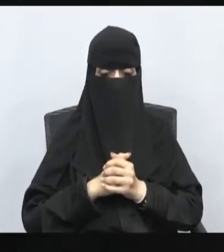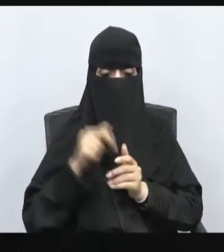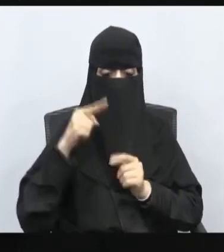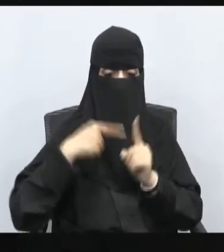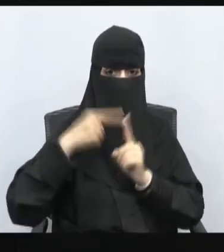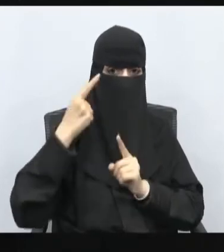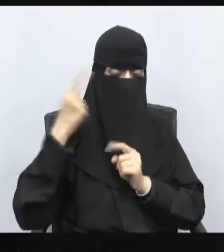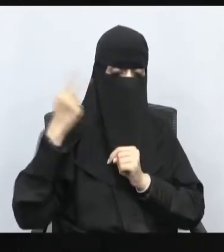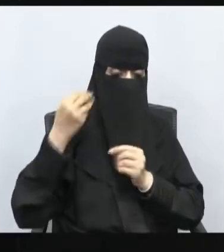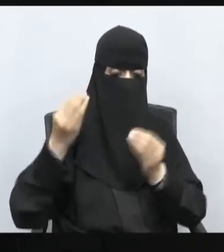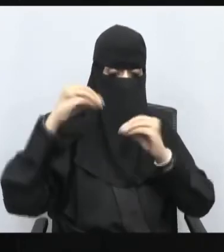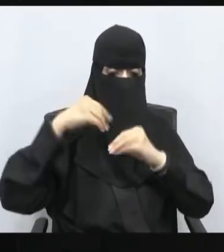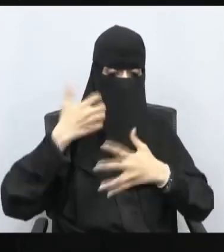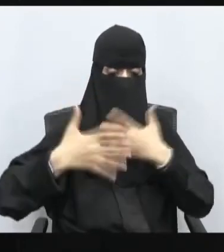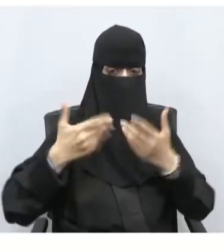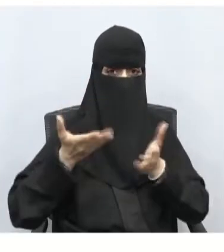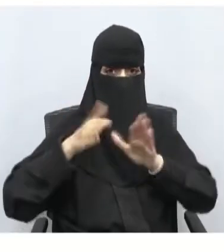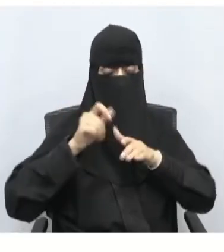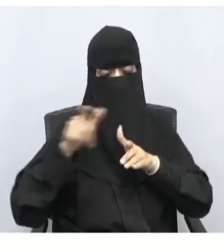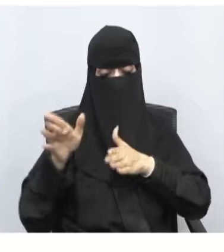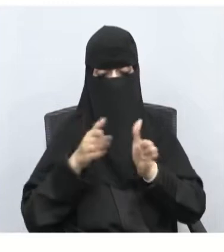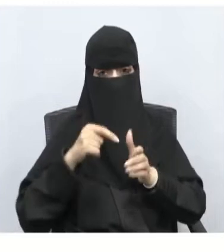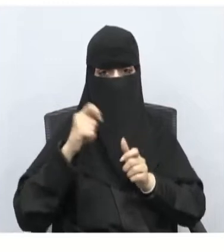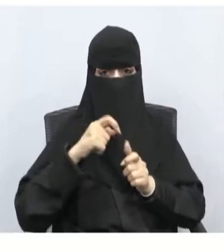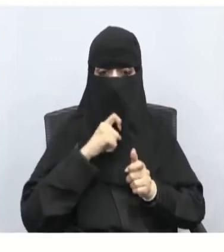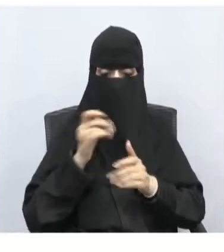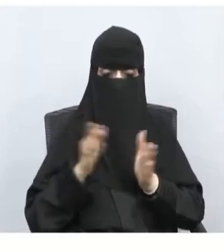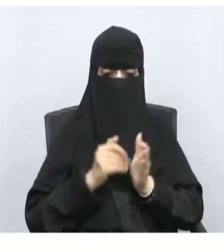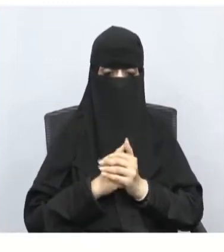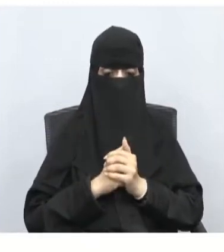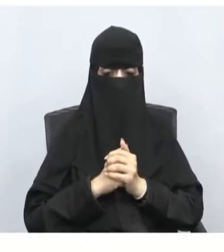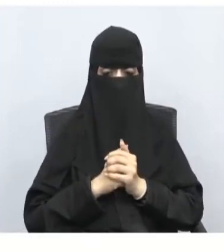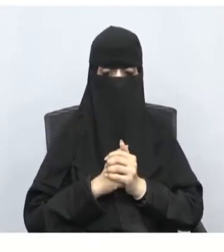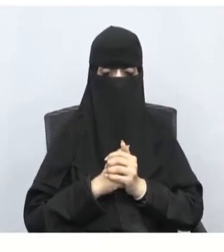فالصوت العالي يحمل طاقة أكبر مما يحمله الصوت الخافت.